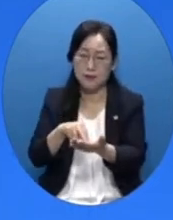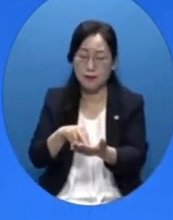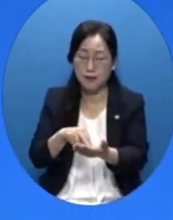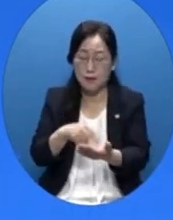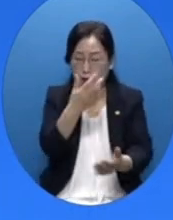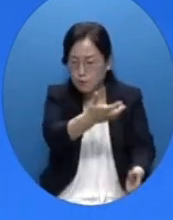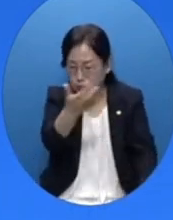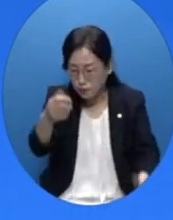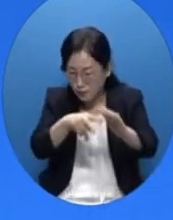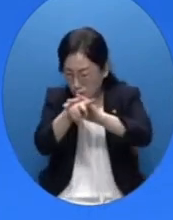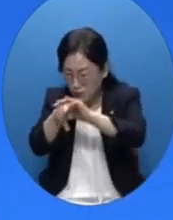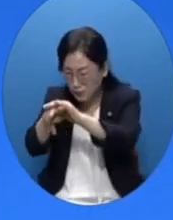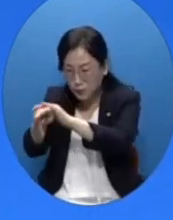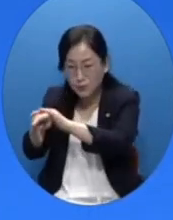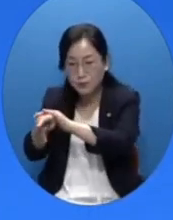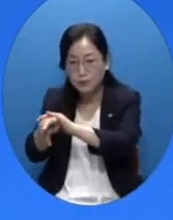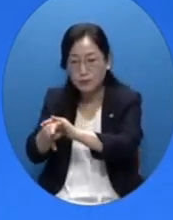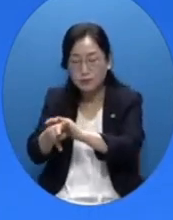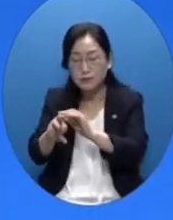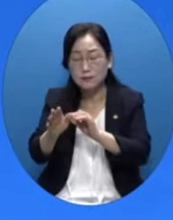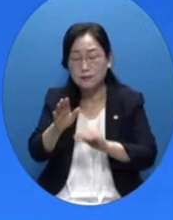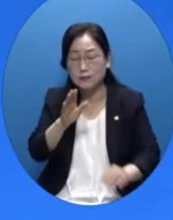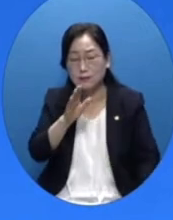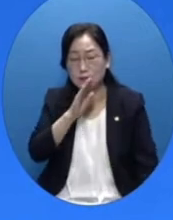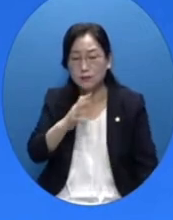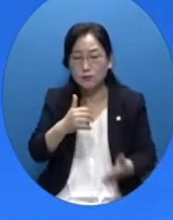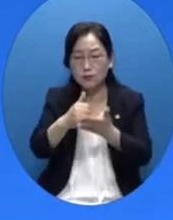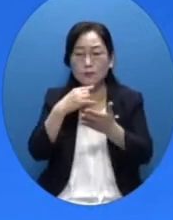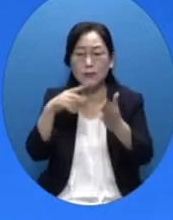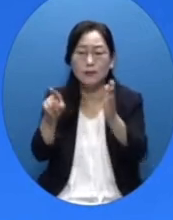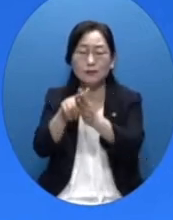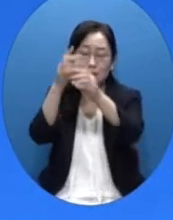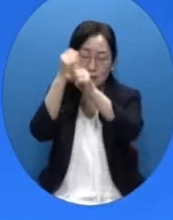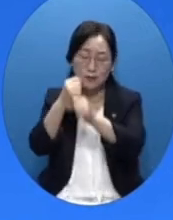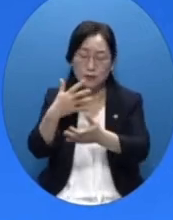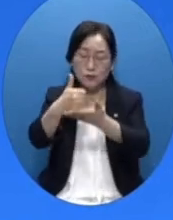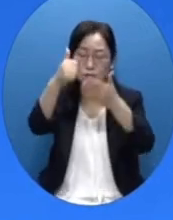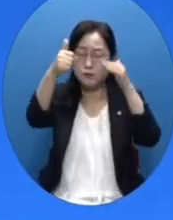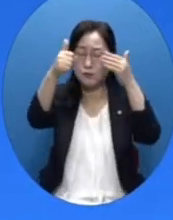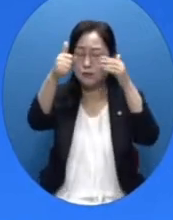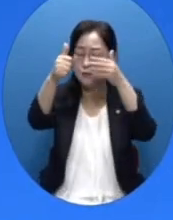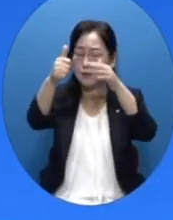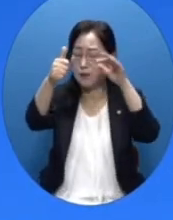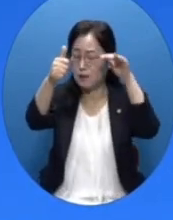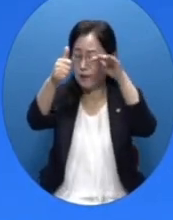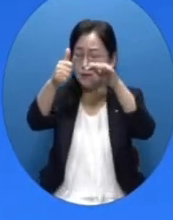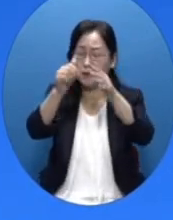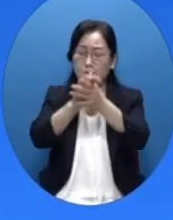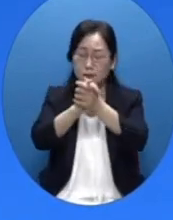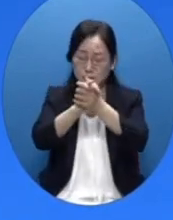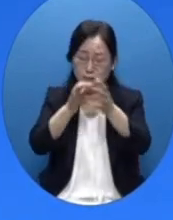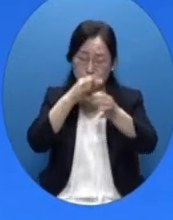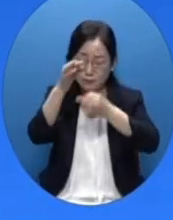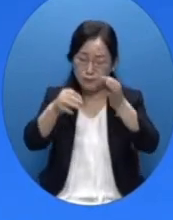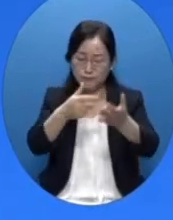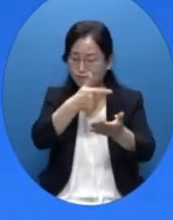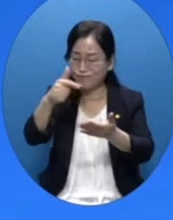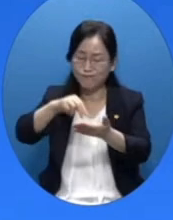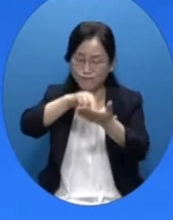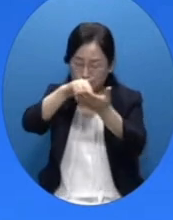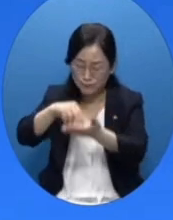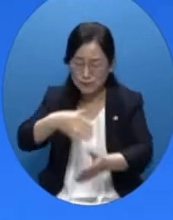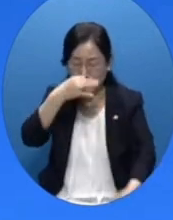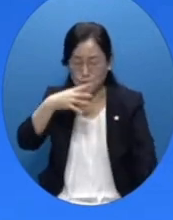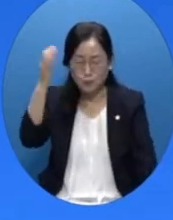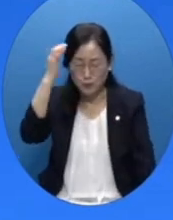다니면서 매순간 줄만 의장으로 쉽게 부르짖어 기도했습니다 너무나 외롭고 힘들고 고통스러워